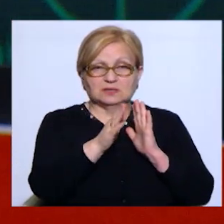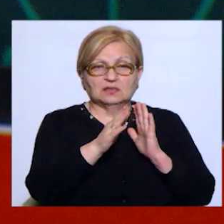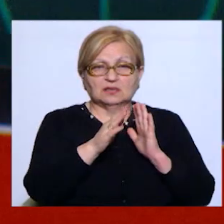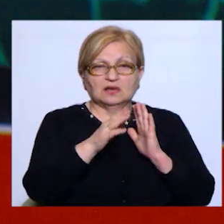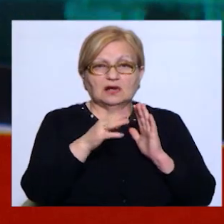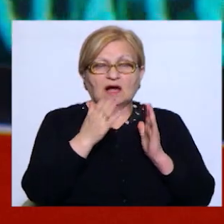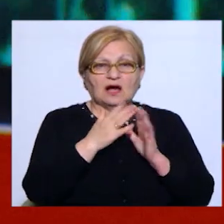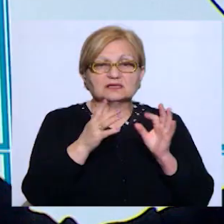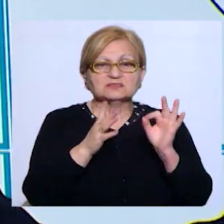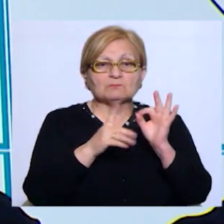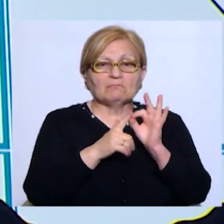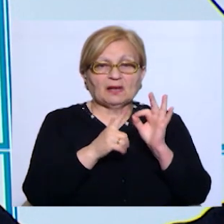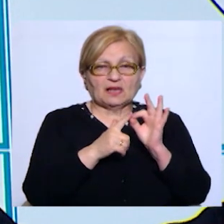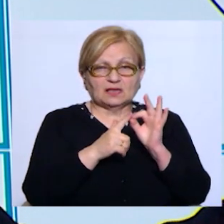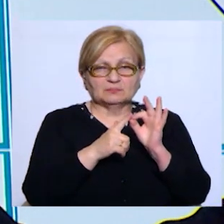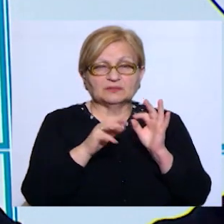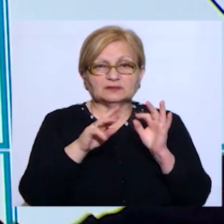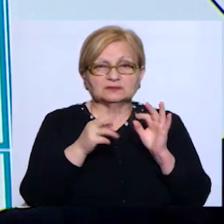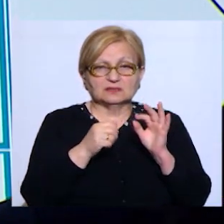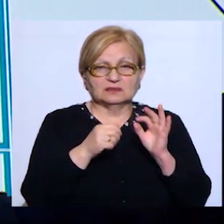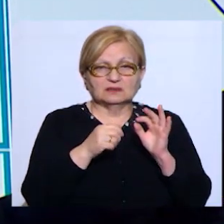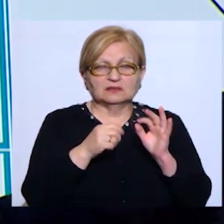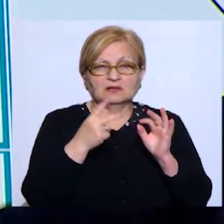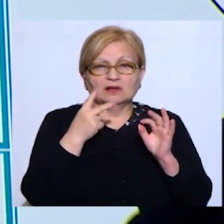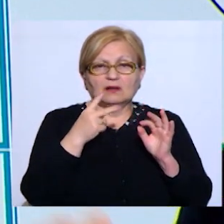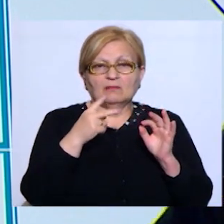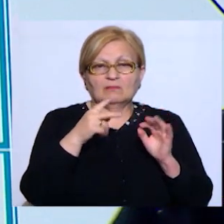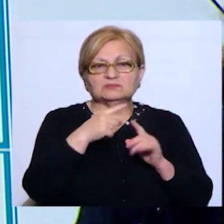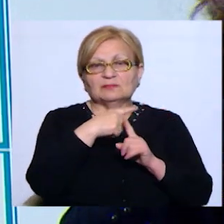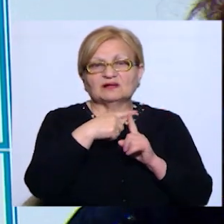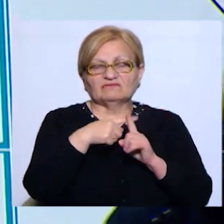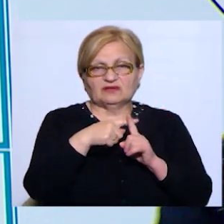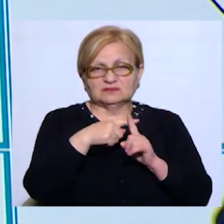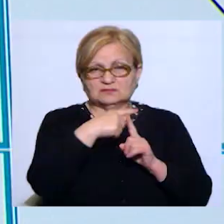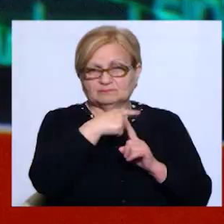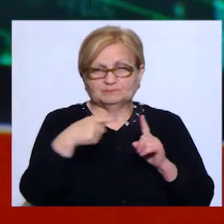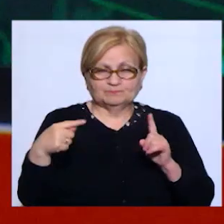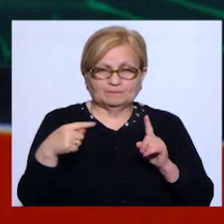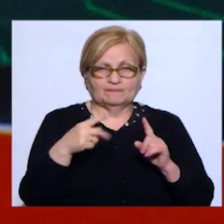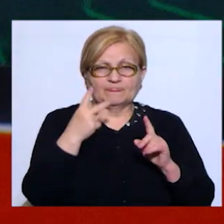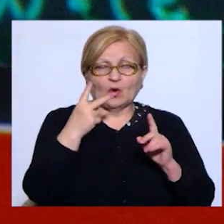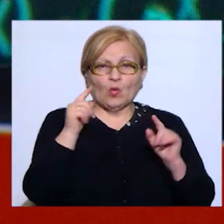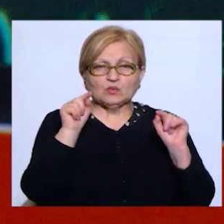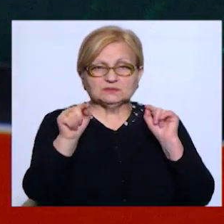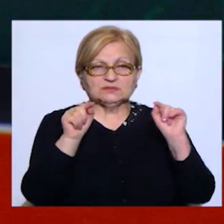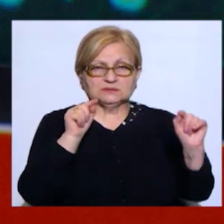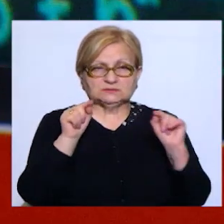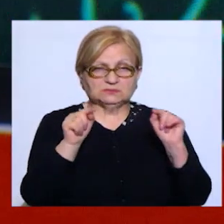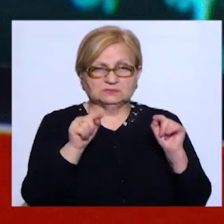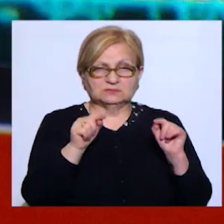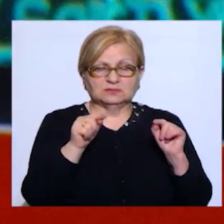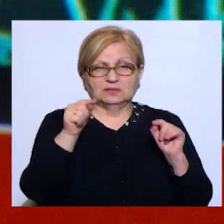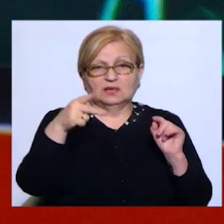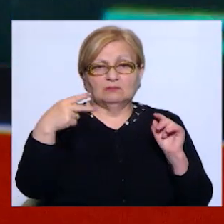და მკვეთი. შეგახსენებთ, მკვეთიაი, როცა ორ წერტილში კვეთს წრეს, ორი საერთო წერტილი აქვს. არის ესეთი,